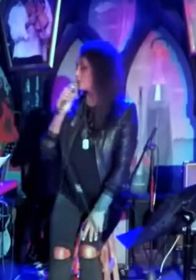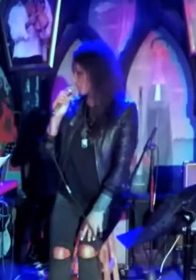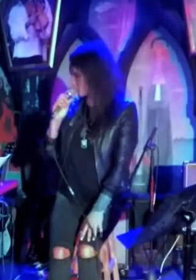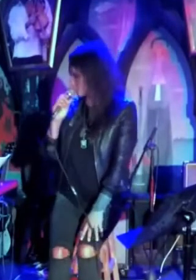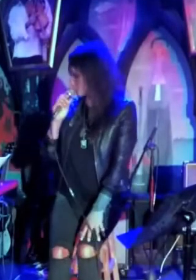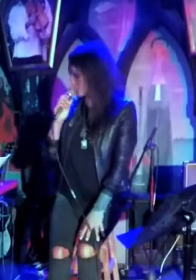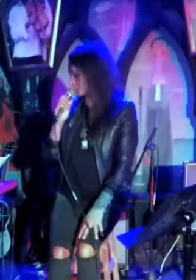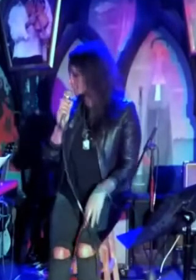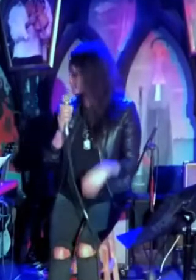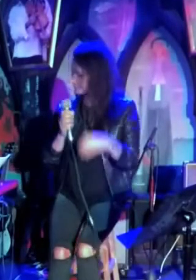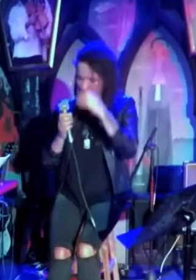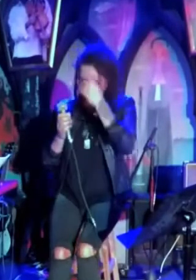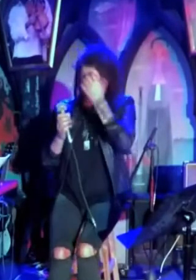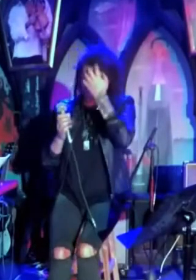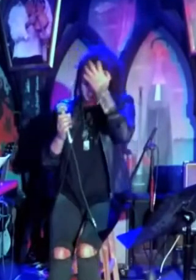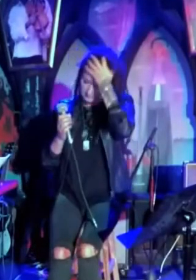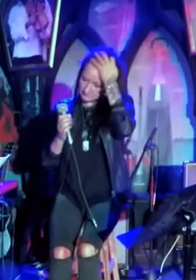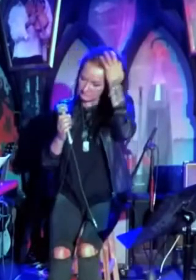autoportrecie. Wojna.